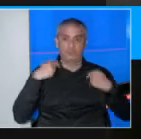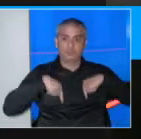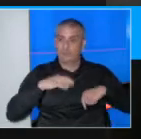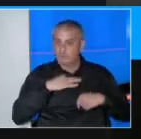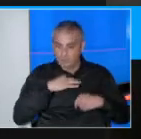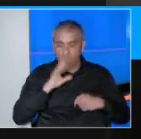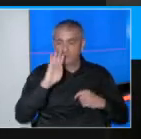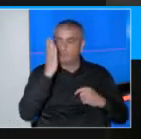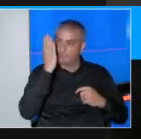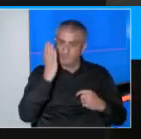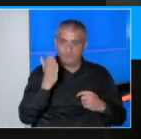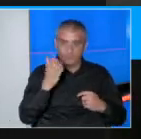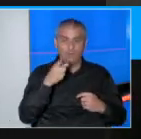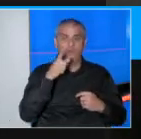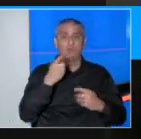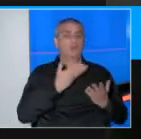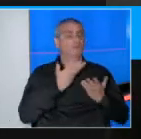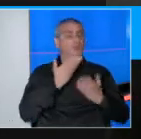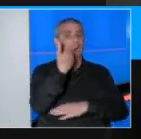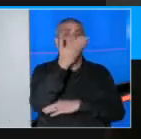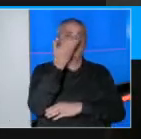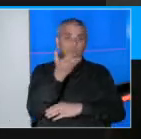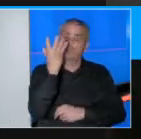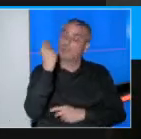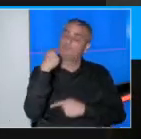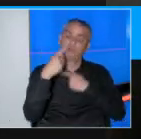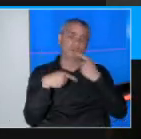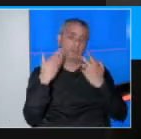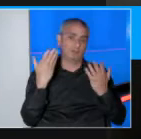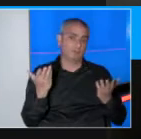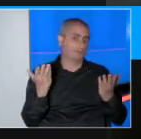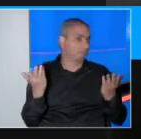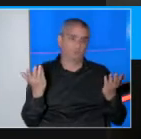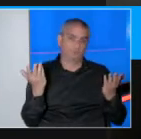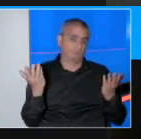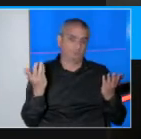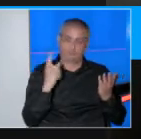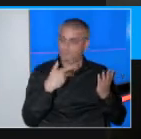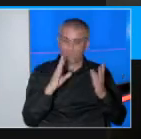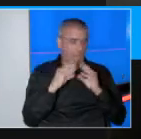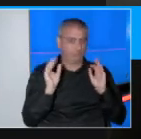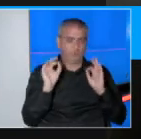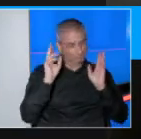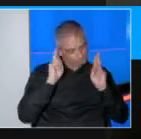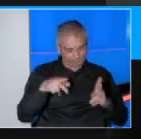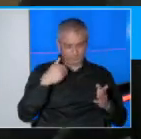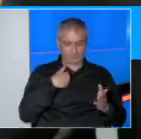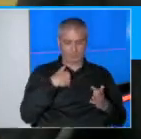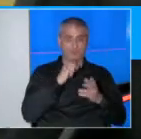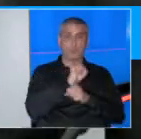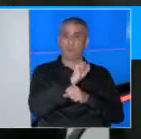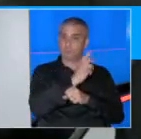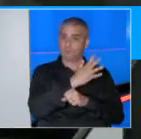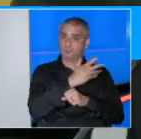שלנו, בנימין נתניהו, ששירת המדינה הזו הרבה מאוד שנים, לא הולך לשום מקום, חד משמעית, אנחנו הולכים